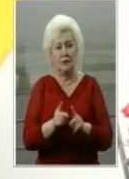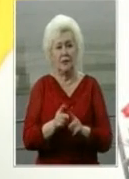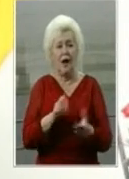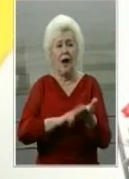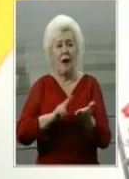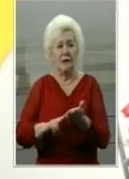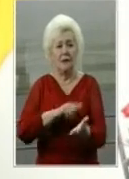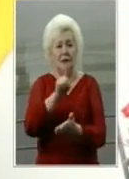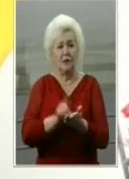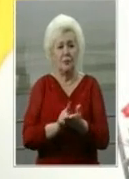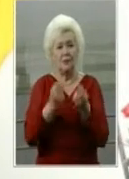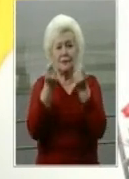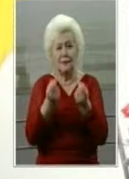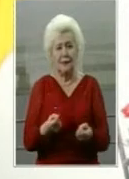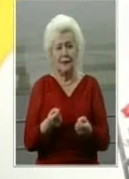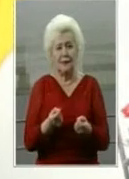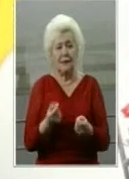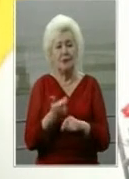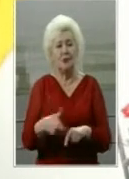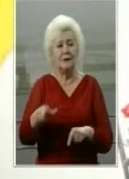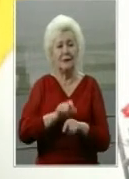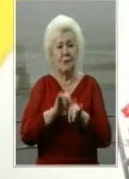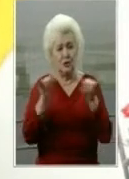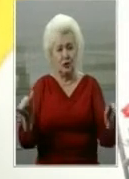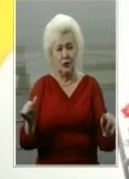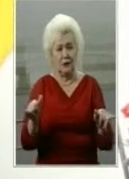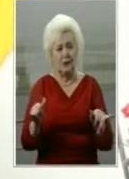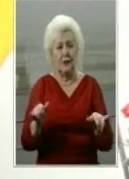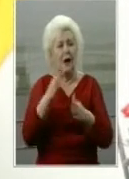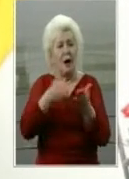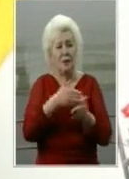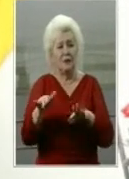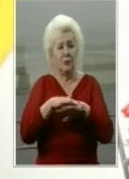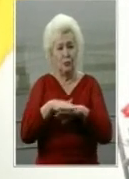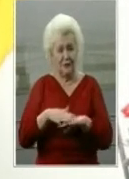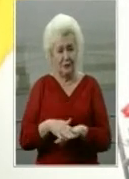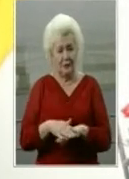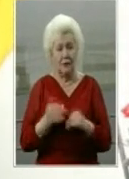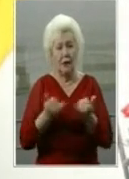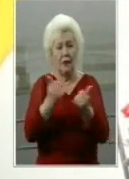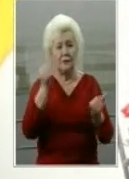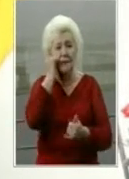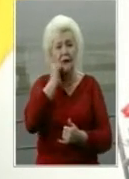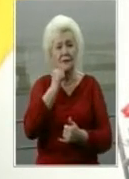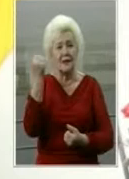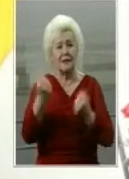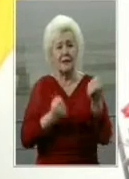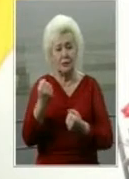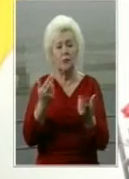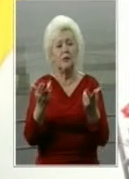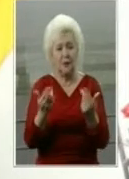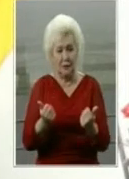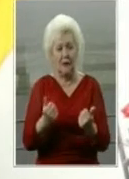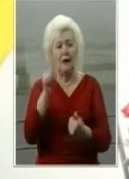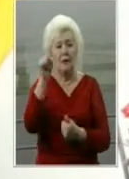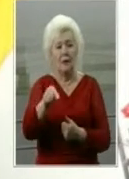акцизний податок незначно збільшиться в абсолютних цифрах. Для старих автомобілів так,